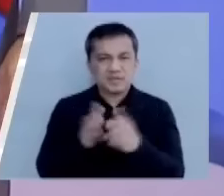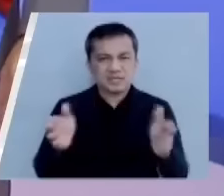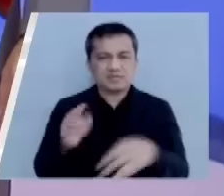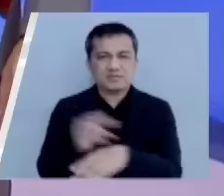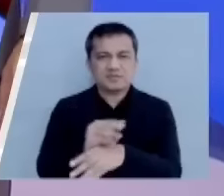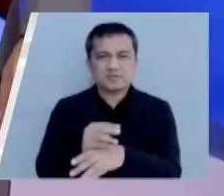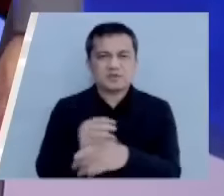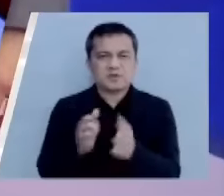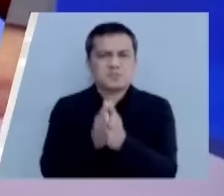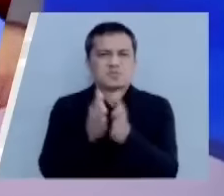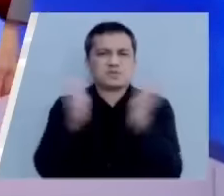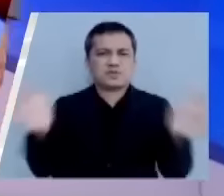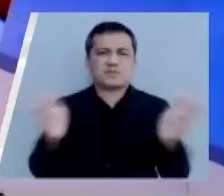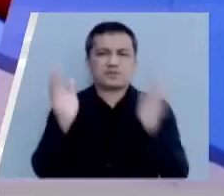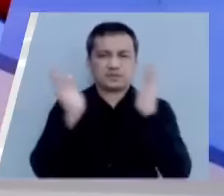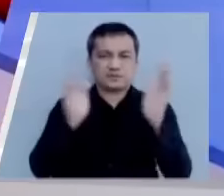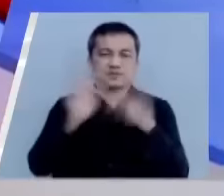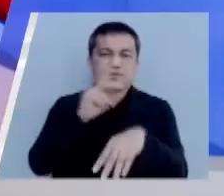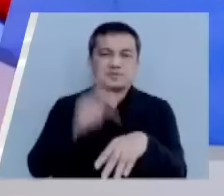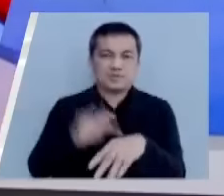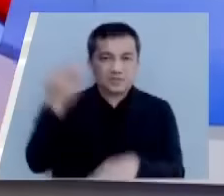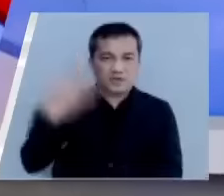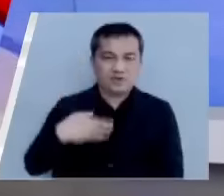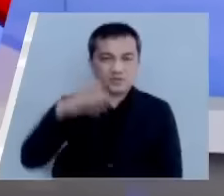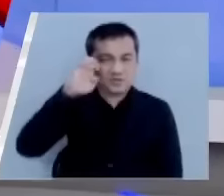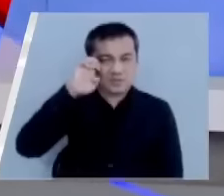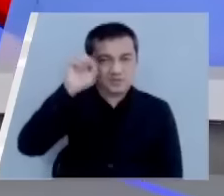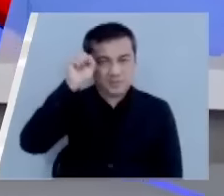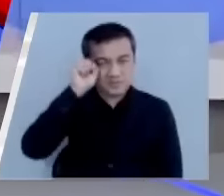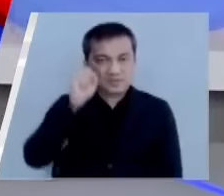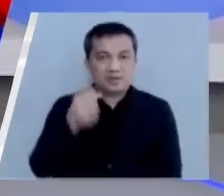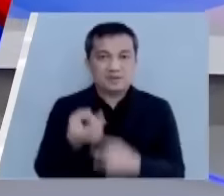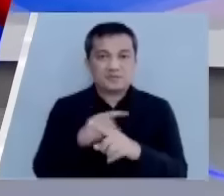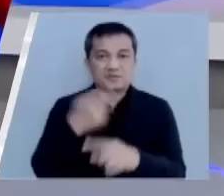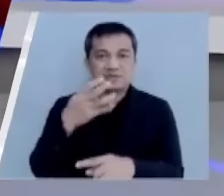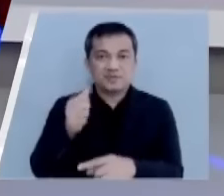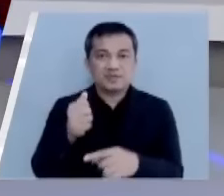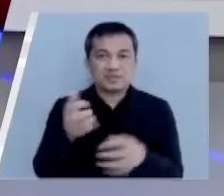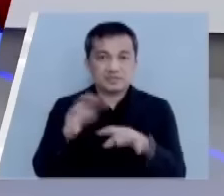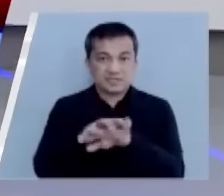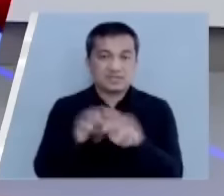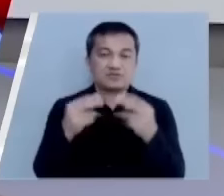na paglilingkod sa bayan, ako po si Emil Sumangil. Mula sa GMA Integrated News,